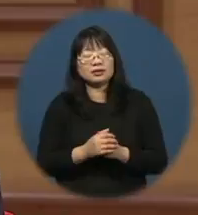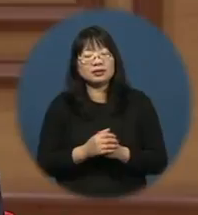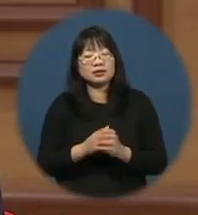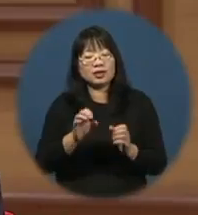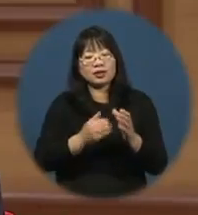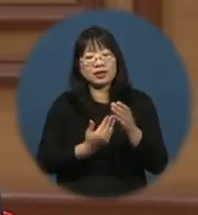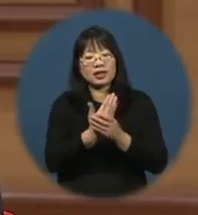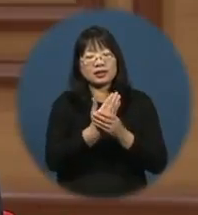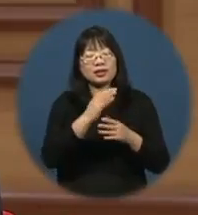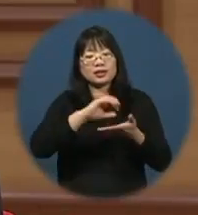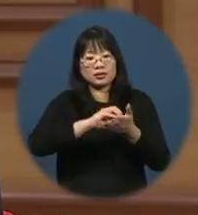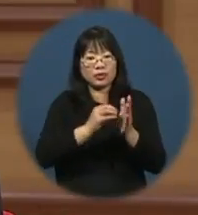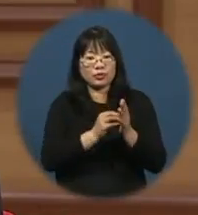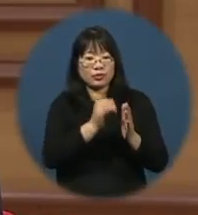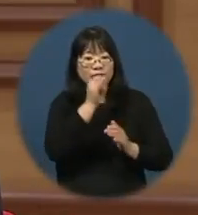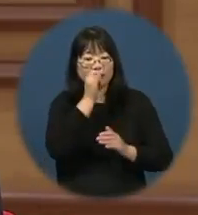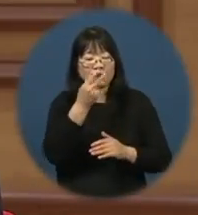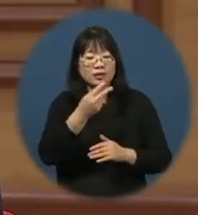배출량입니다. 예.